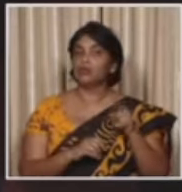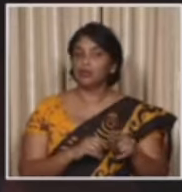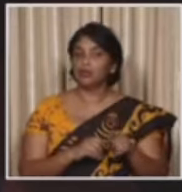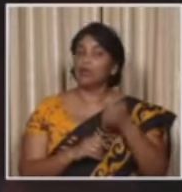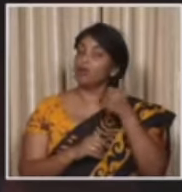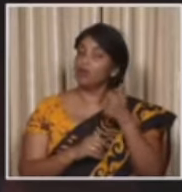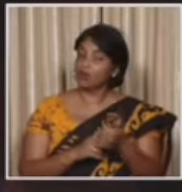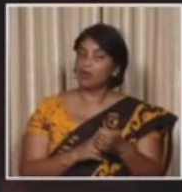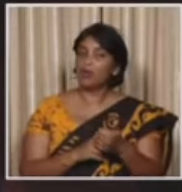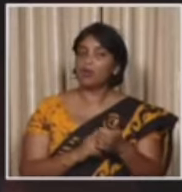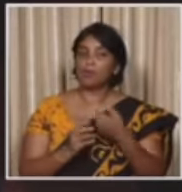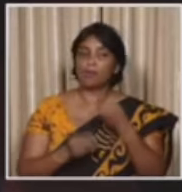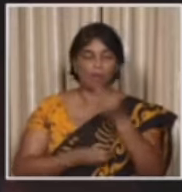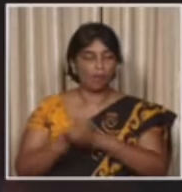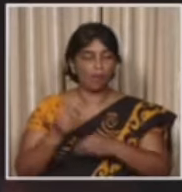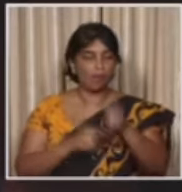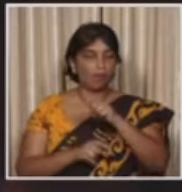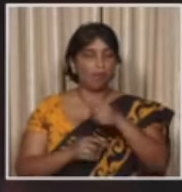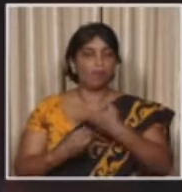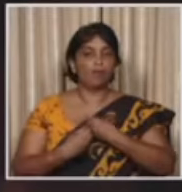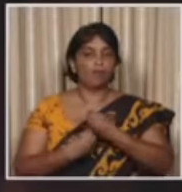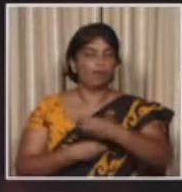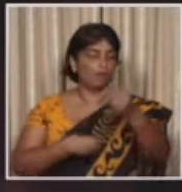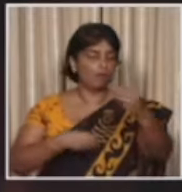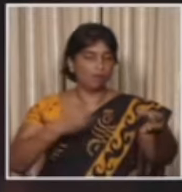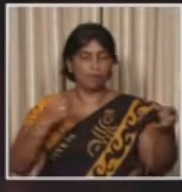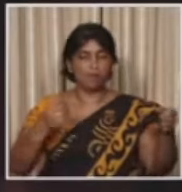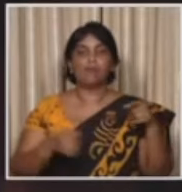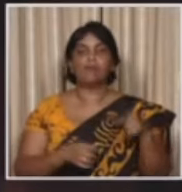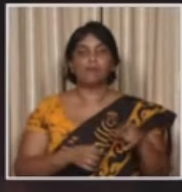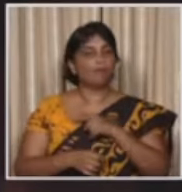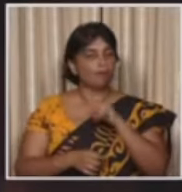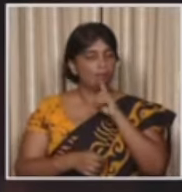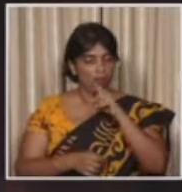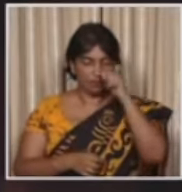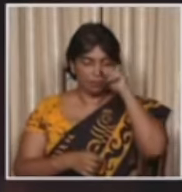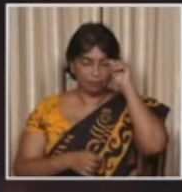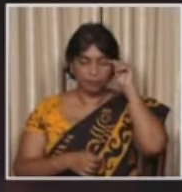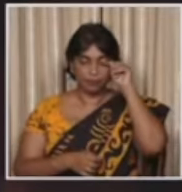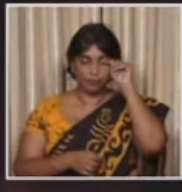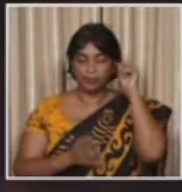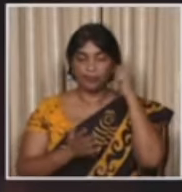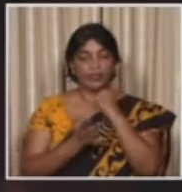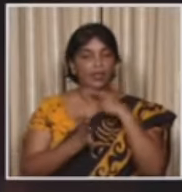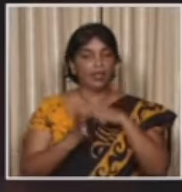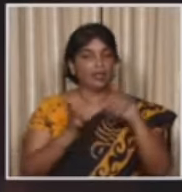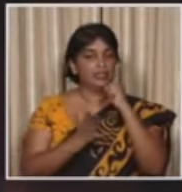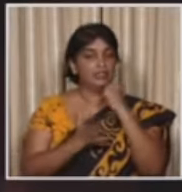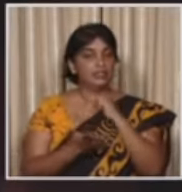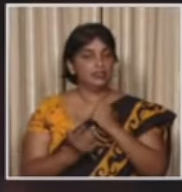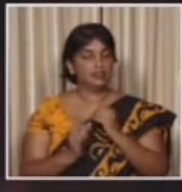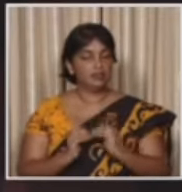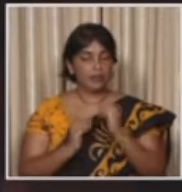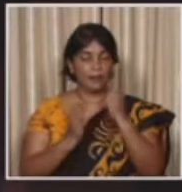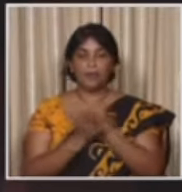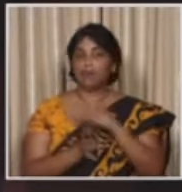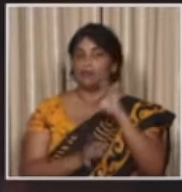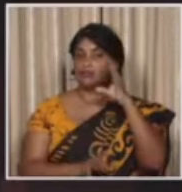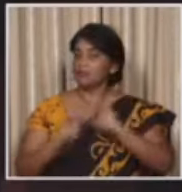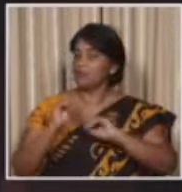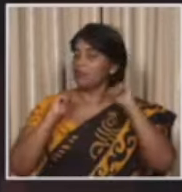හොඳම ගනුදෙනුකරුවන්ට මේව බෙදලා දීලා කියනවා ආසියානු සංවර්ධන බැංකුවට, ඔව් 100%ක්